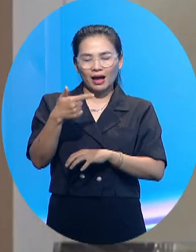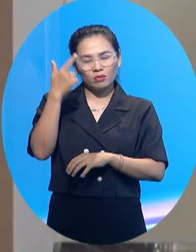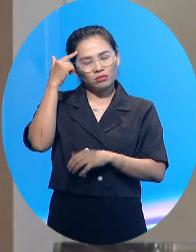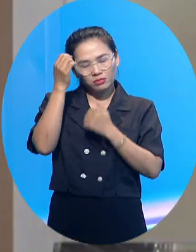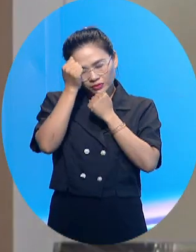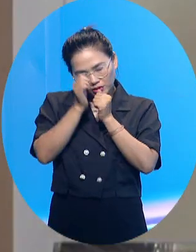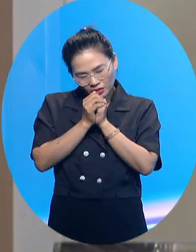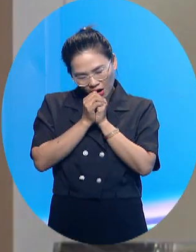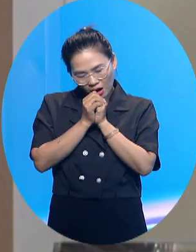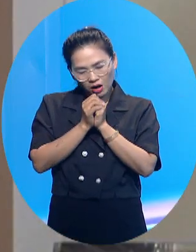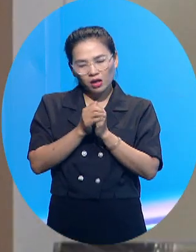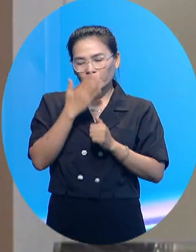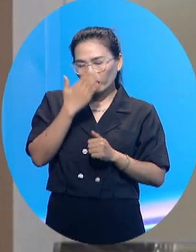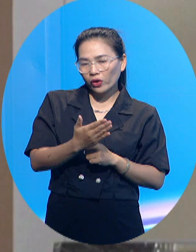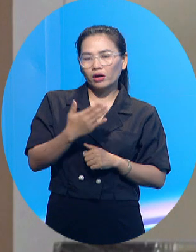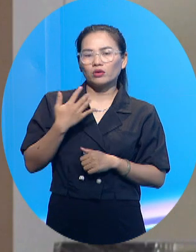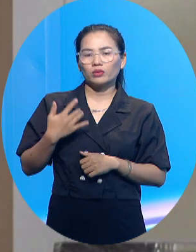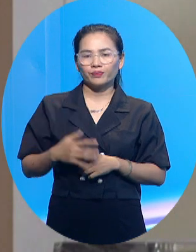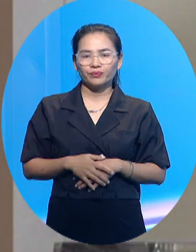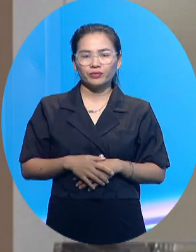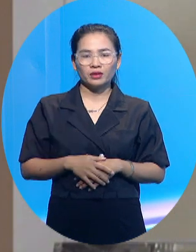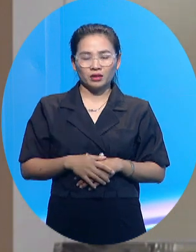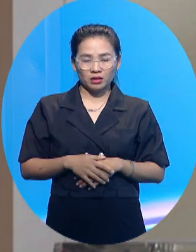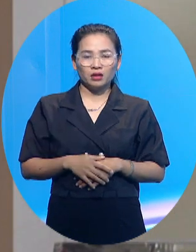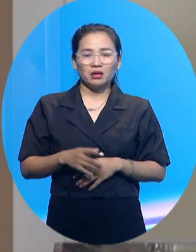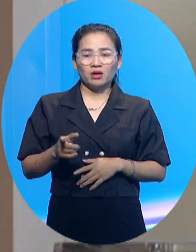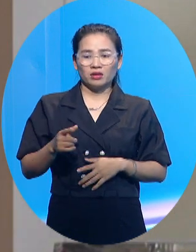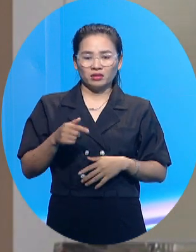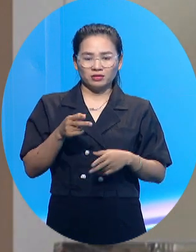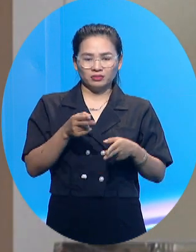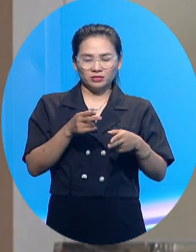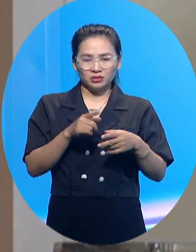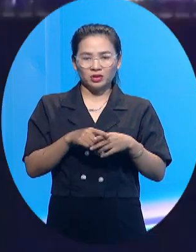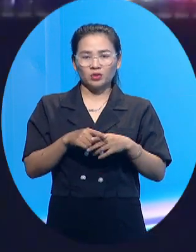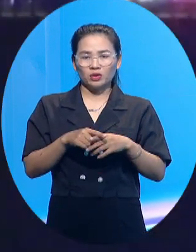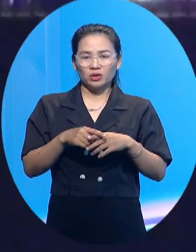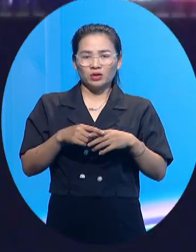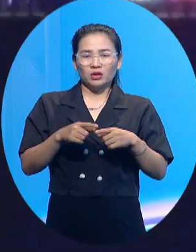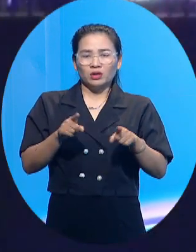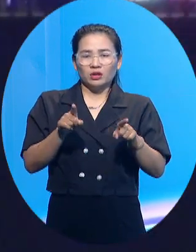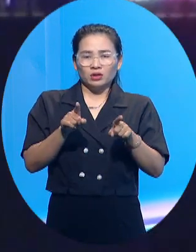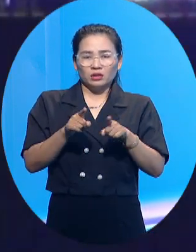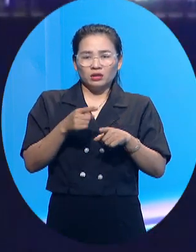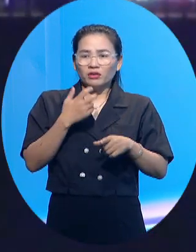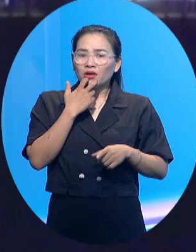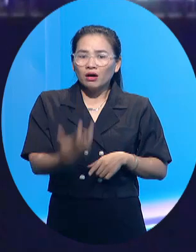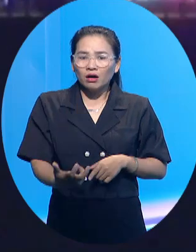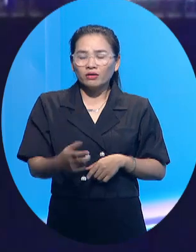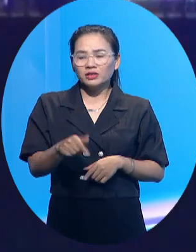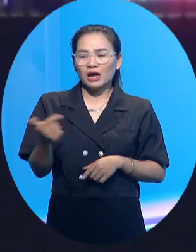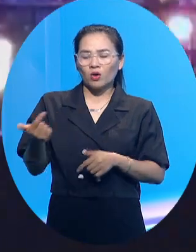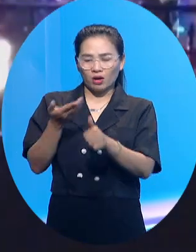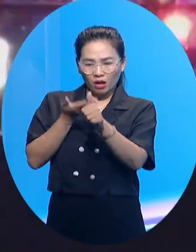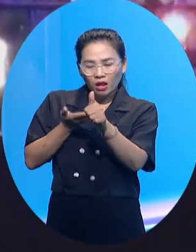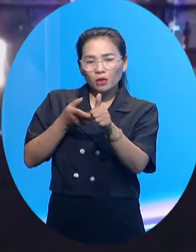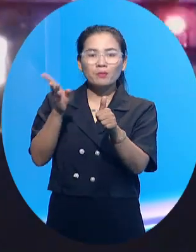Bộ Nội vụ khẳng định luật súng đạn ở nước này tương đối Nghiêm ngặc nên Vụ việc này khó có thể Tưng tượng nổi khi đối tượng không hề có tiền án tiền